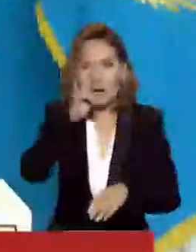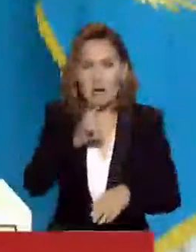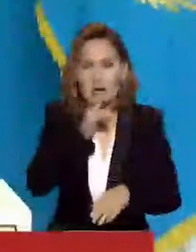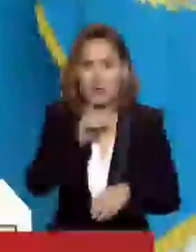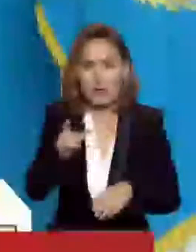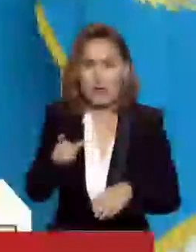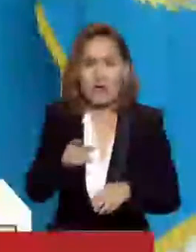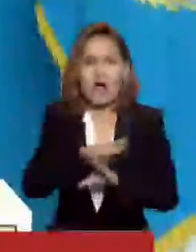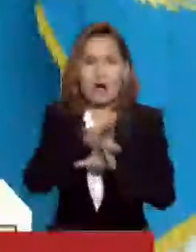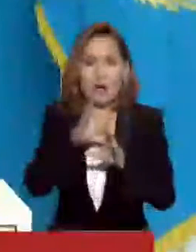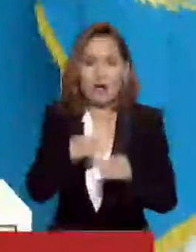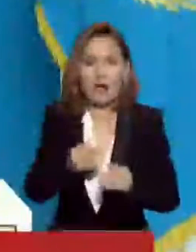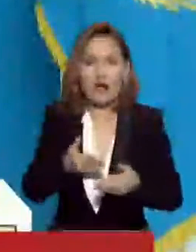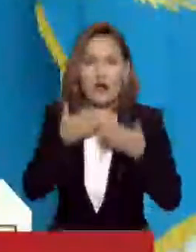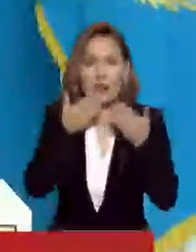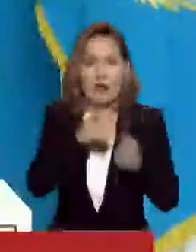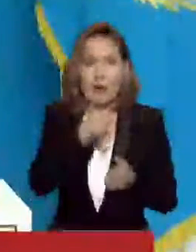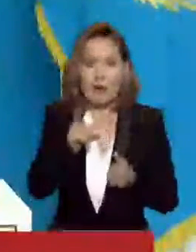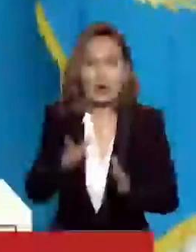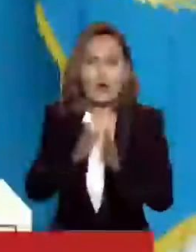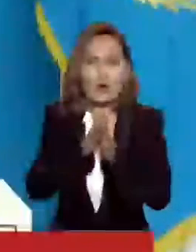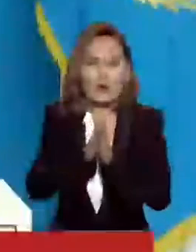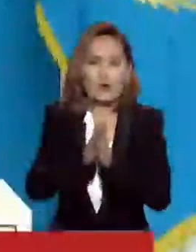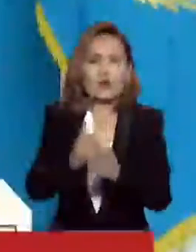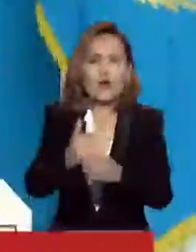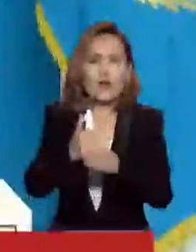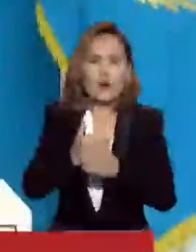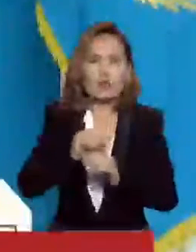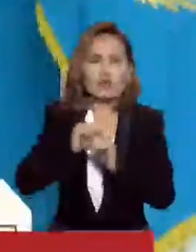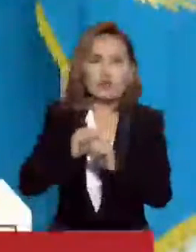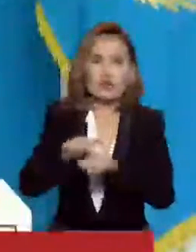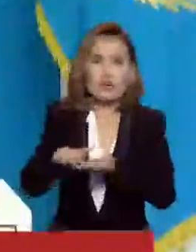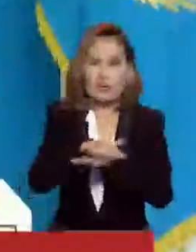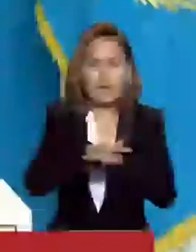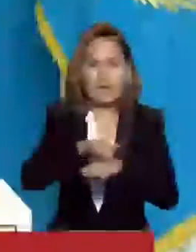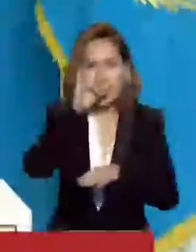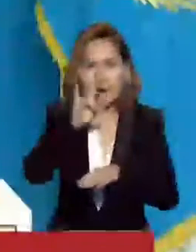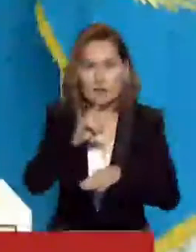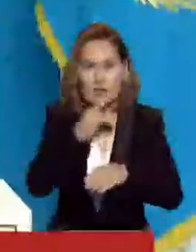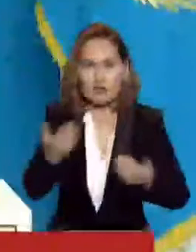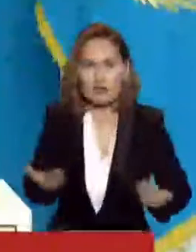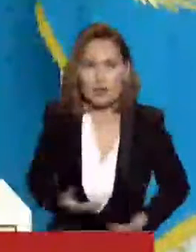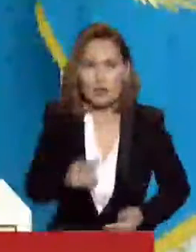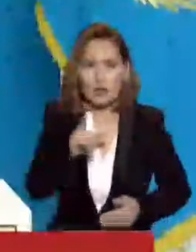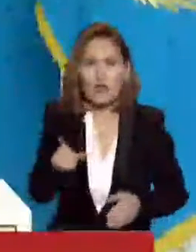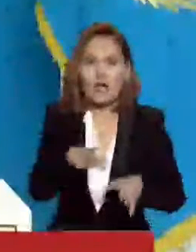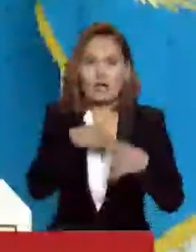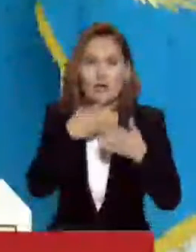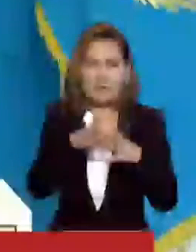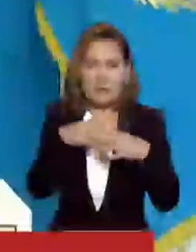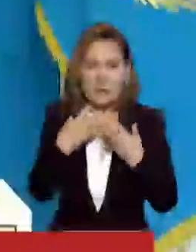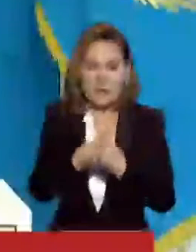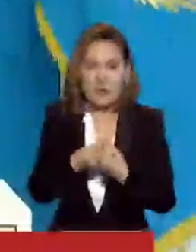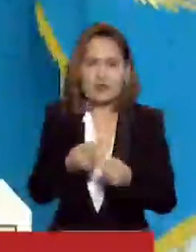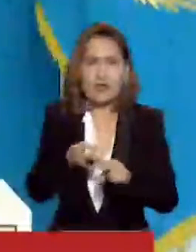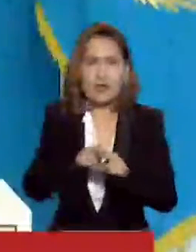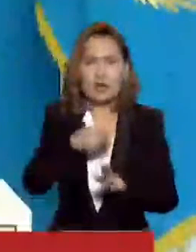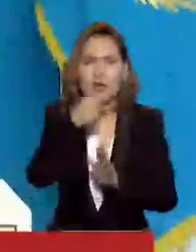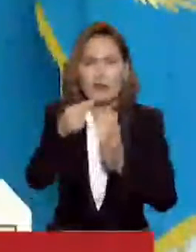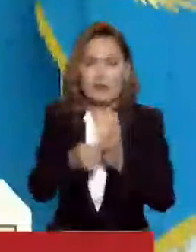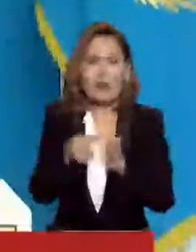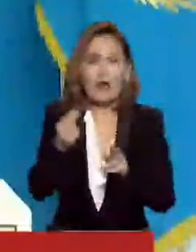которые обращаются с многочисленными просьбами ко мне защитить их жизнь и жизнь их семей. Это вопрос